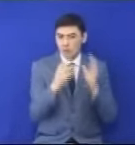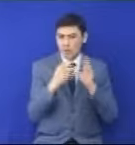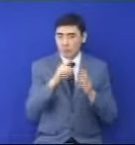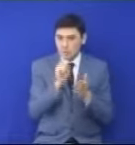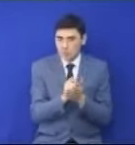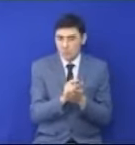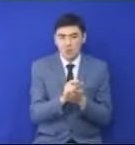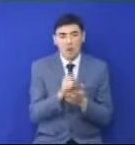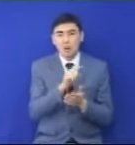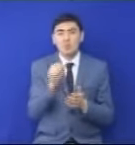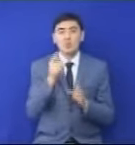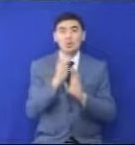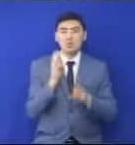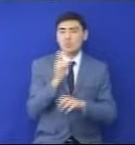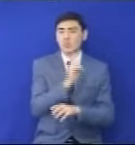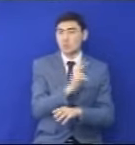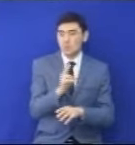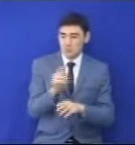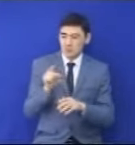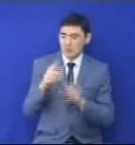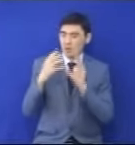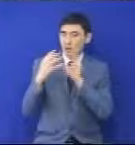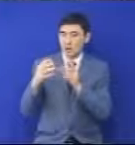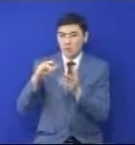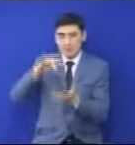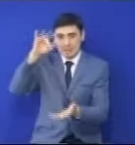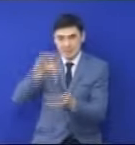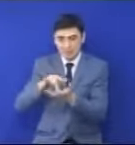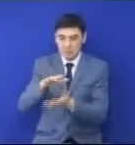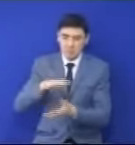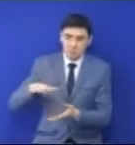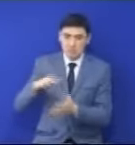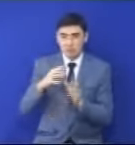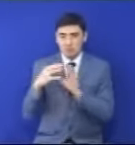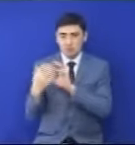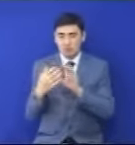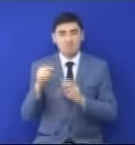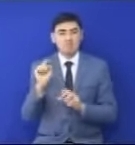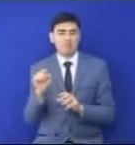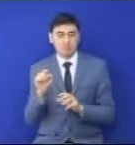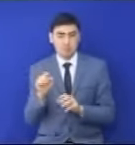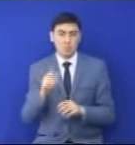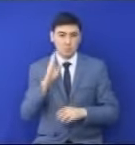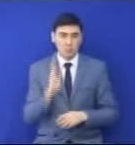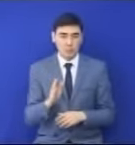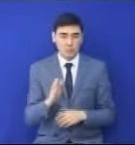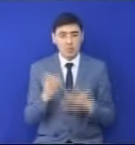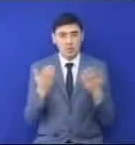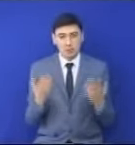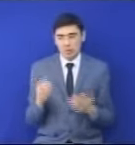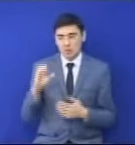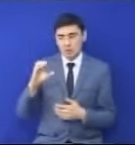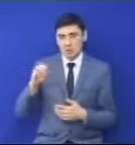көліктерге қатысты. Осы мақсатта Симаз кәсіпорнынан 15 жаңа автобус сатып алынбақ. Длина у этого 11